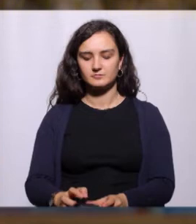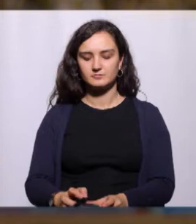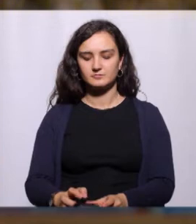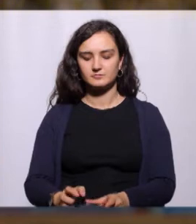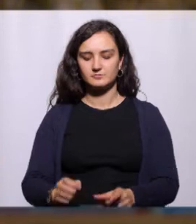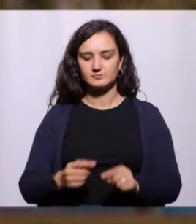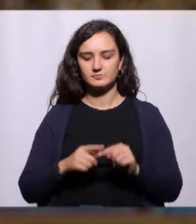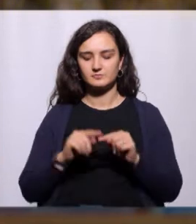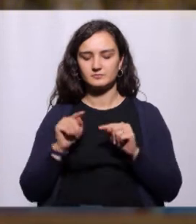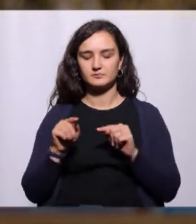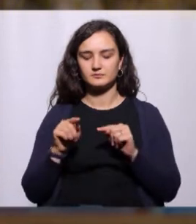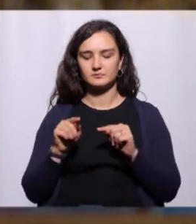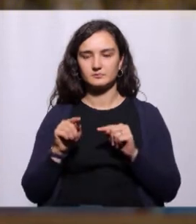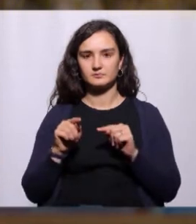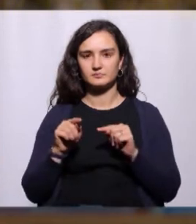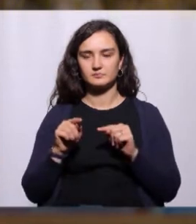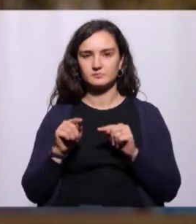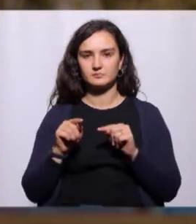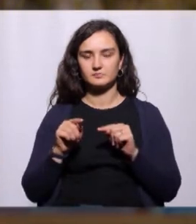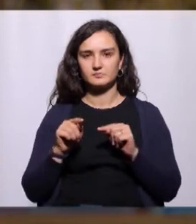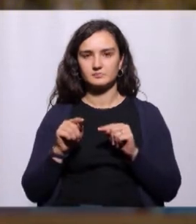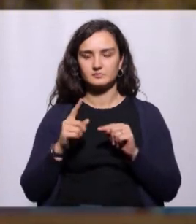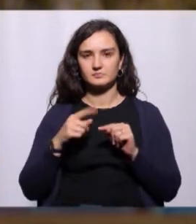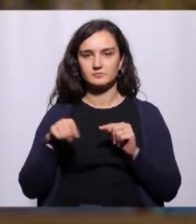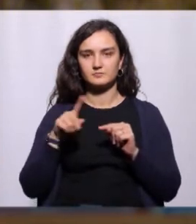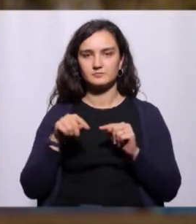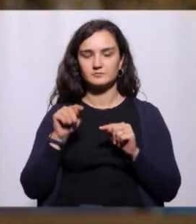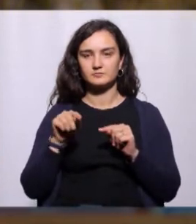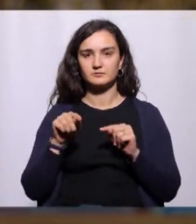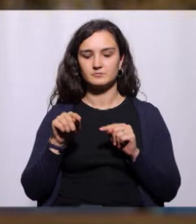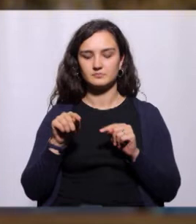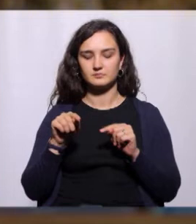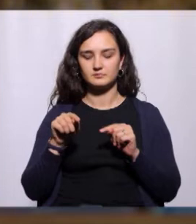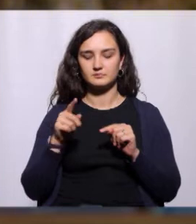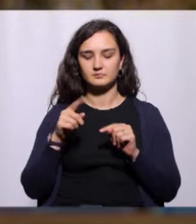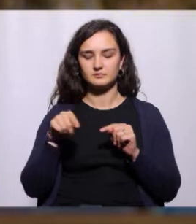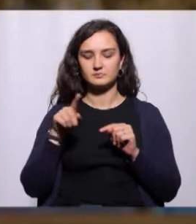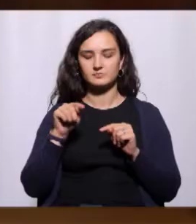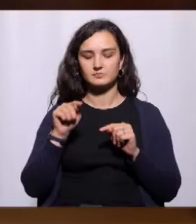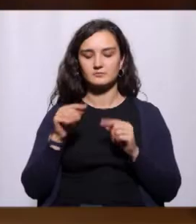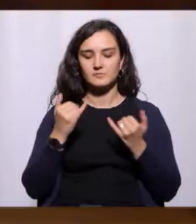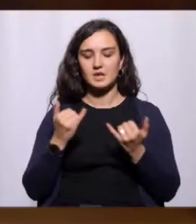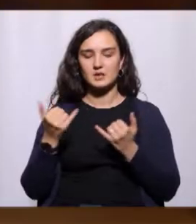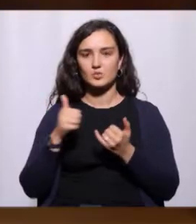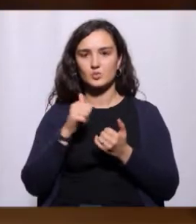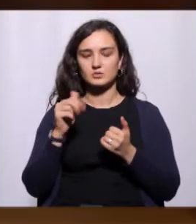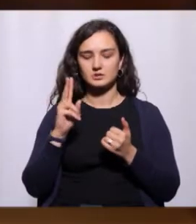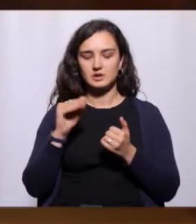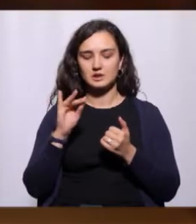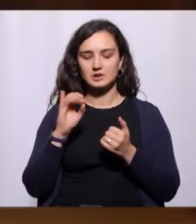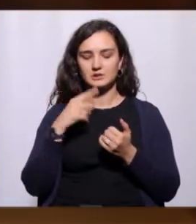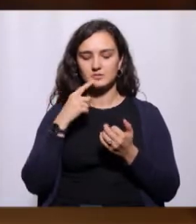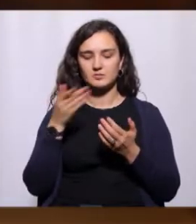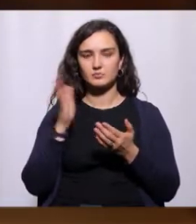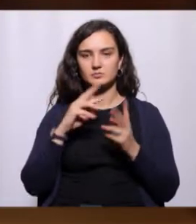in which we will match the words with the most correct sentences that they fit. ახლა კი, როგორც კარტერმა თქვა,